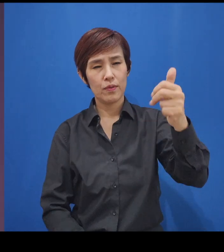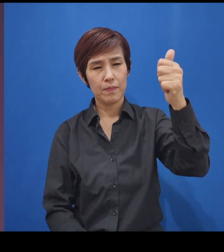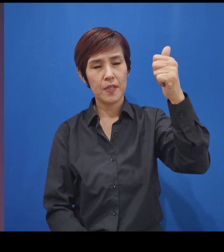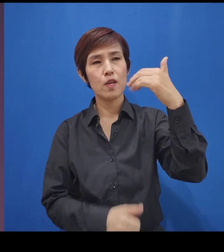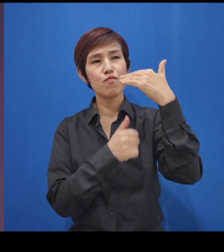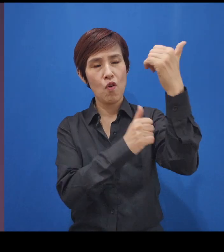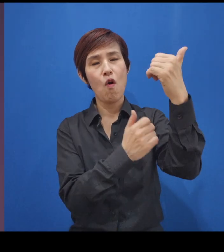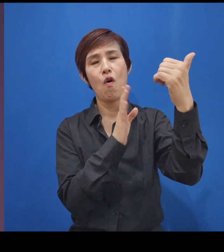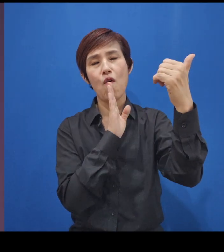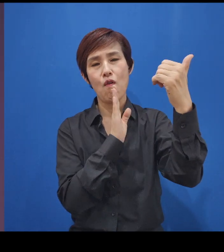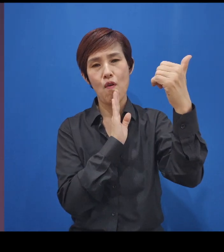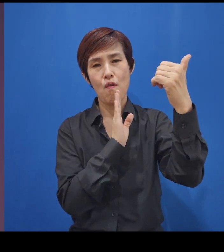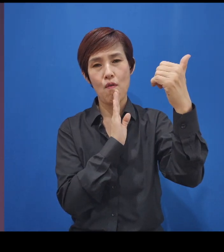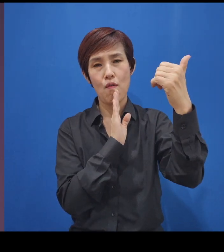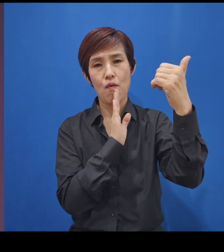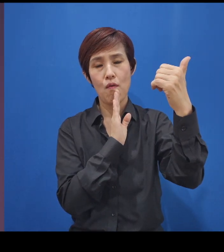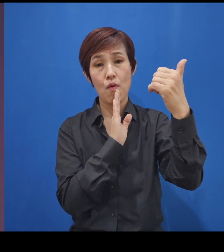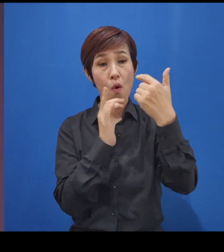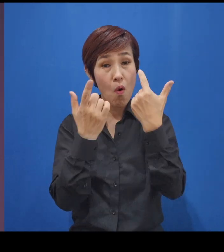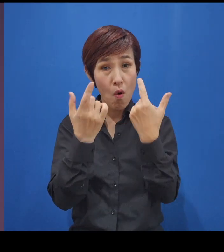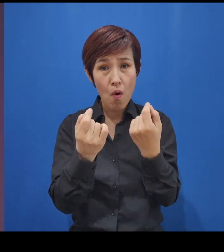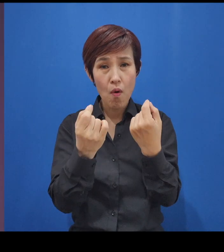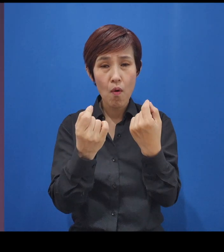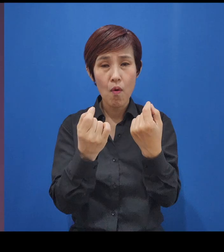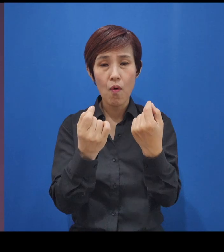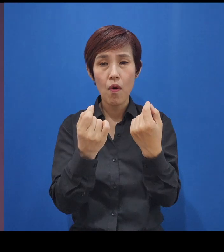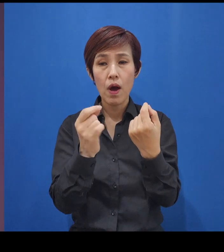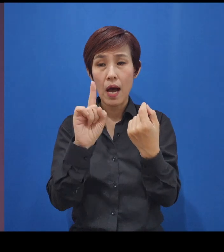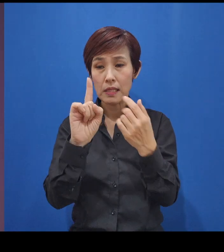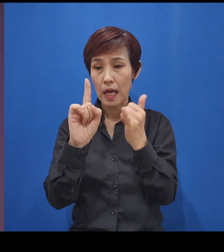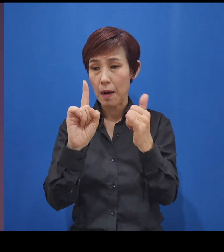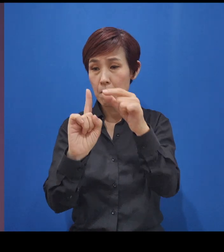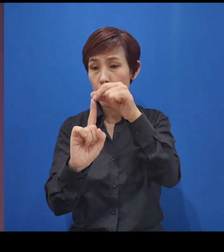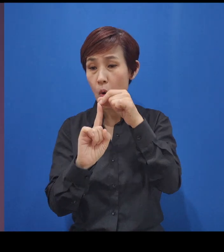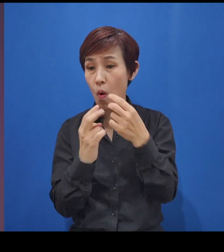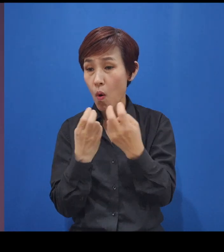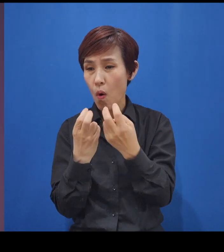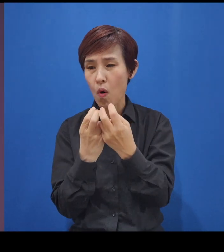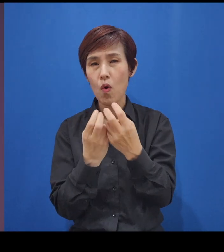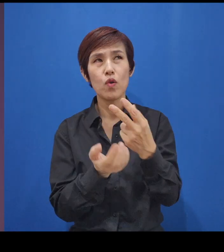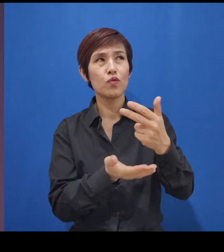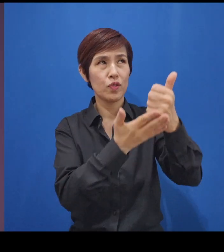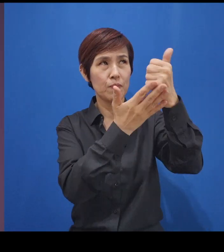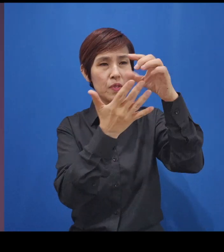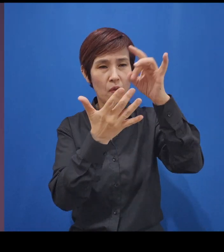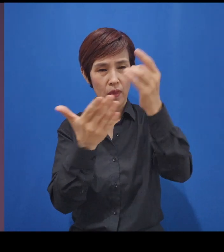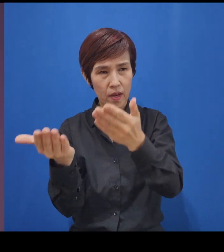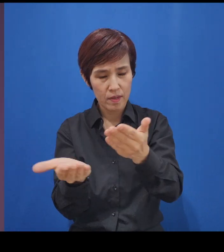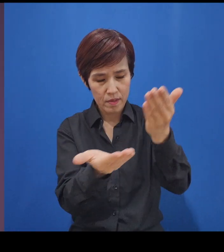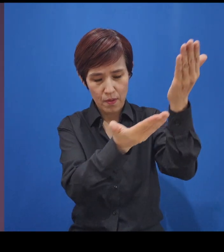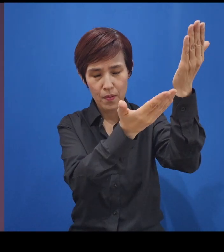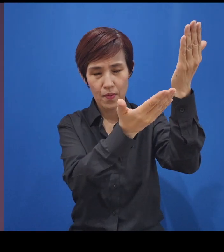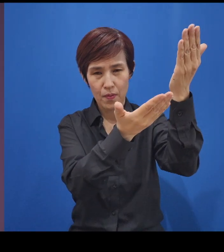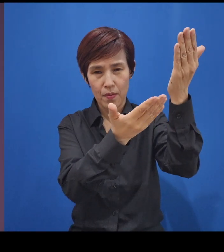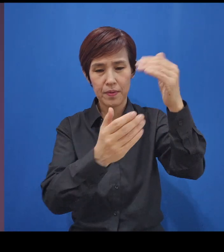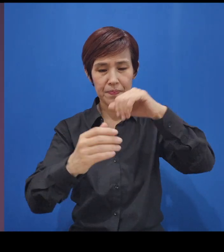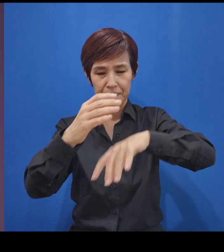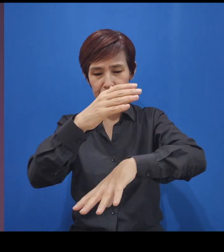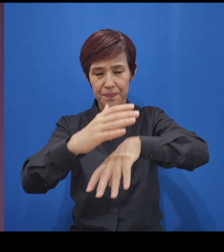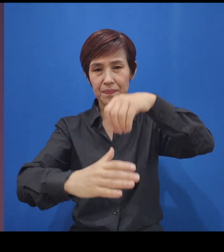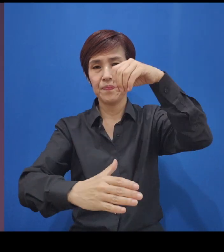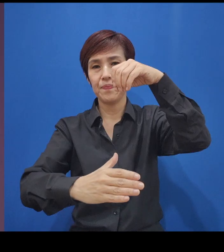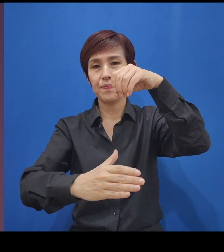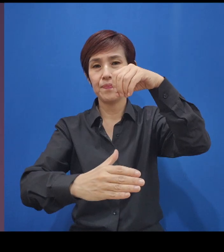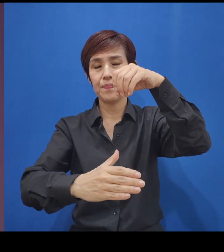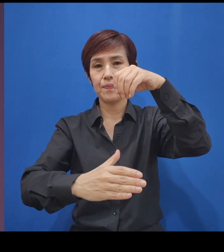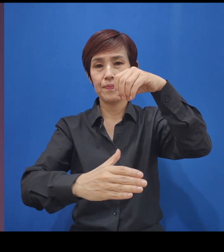주님이 부르신 것처럼 이 빠져버린 이 하나를 세울 때도 주님께서 선택하시라고 제비를